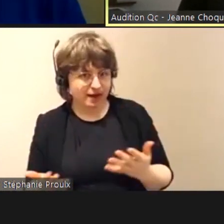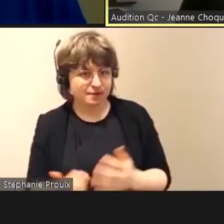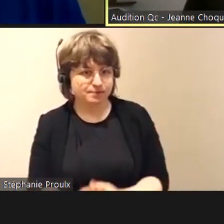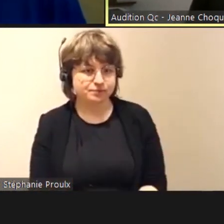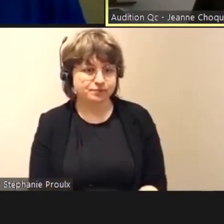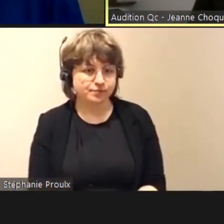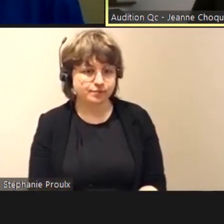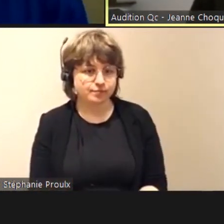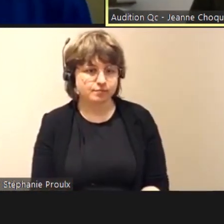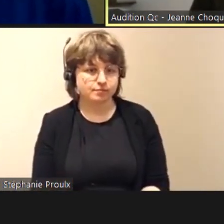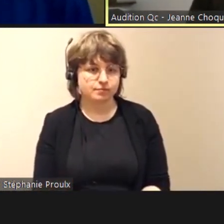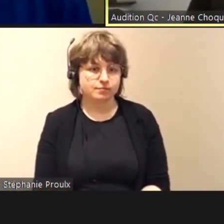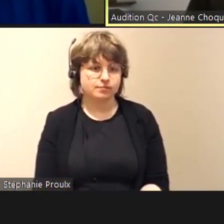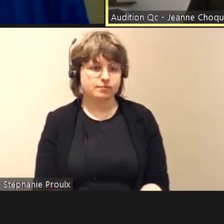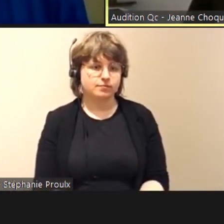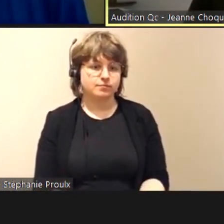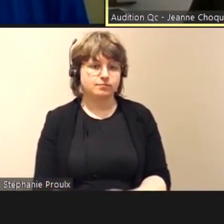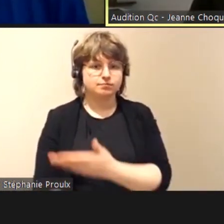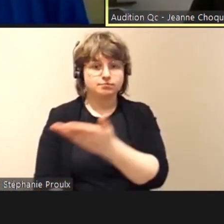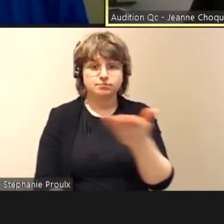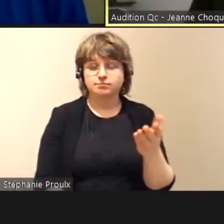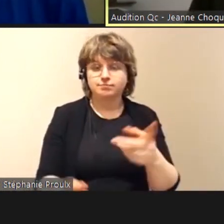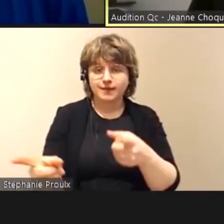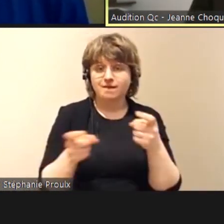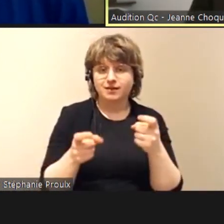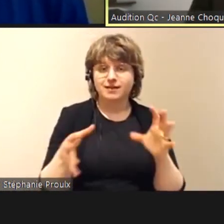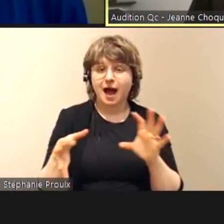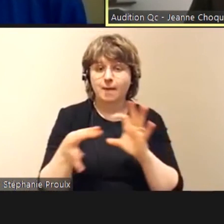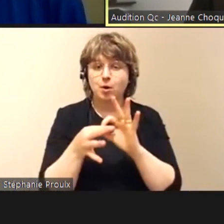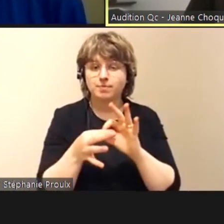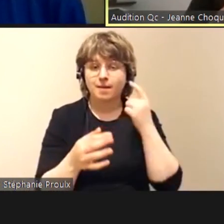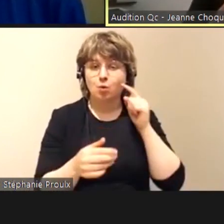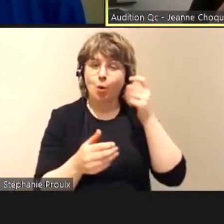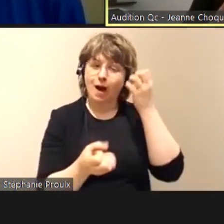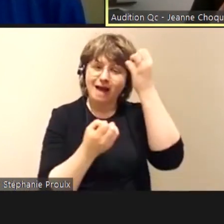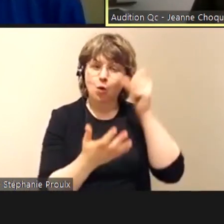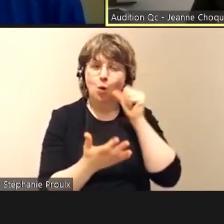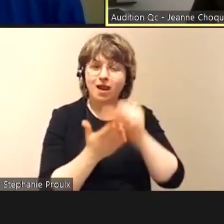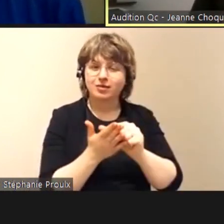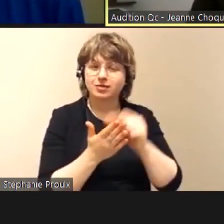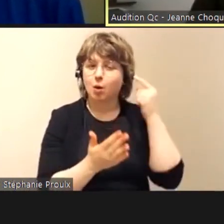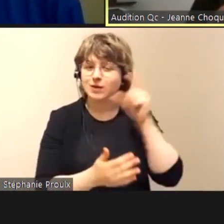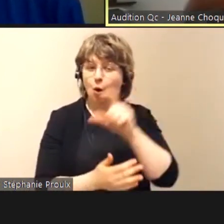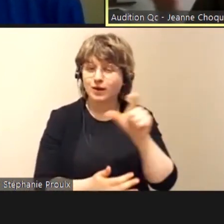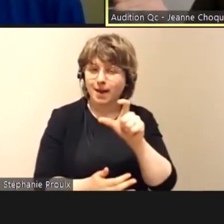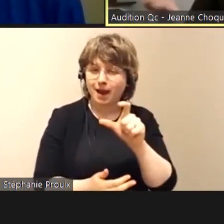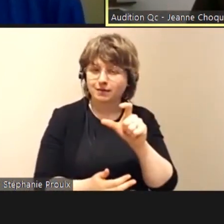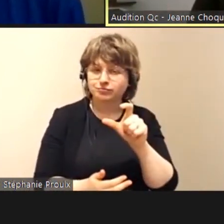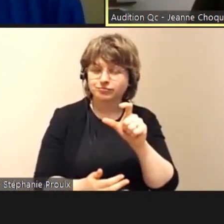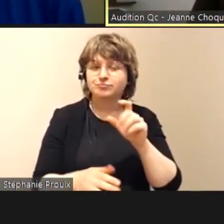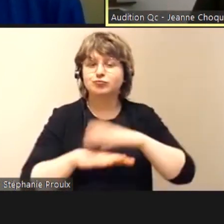vous invite, si ce n'est pas déjà fait, à vous abonner à l'infolettre d'Audition Québec, parce que c'est de cette façon-là, on